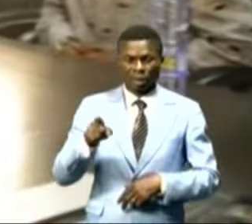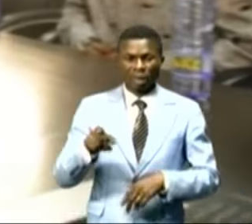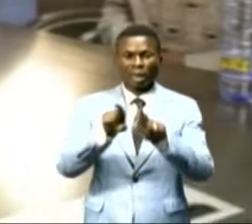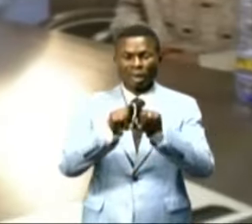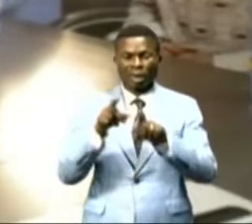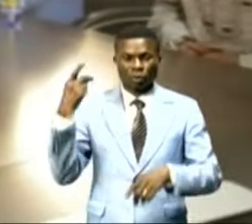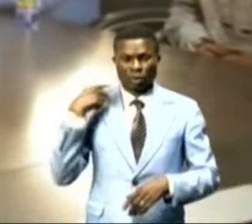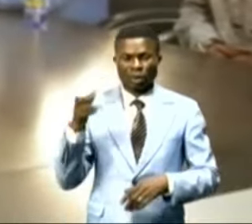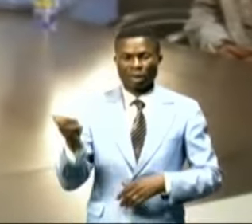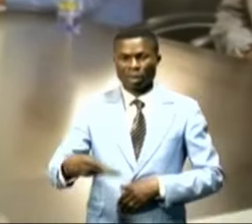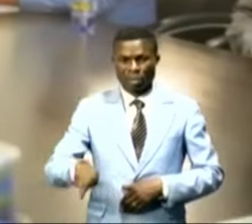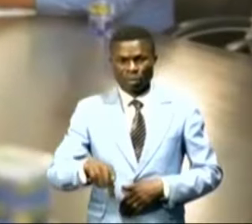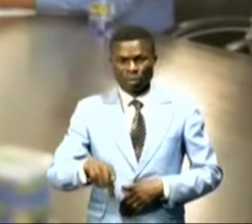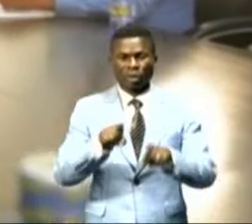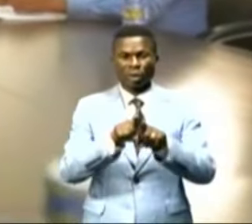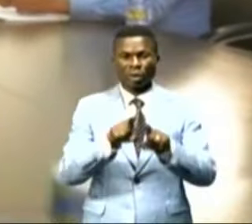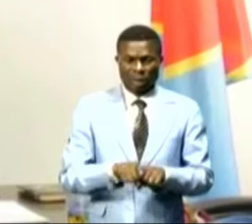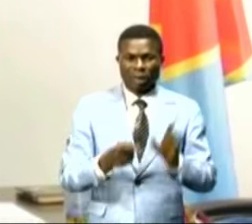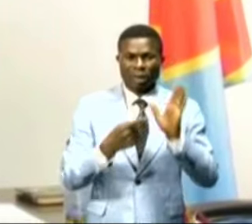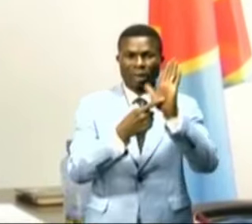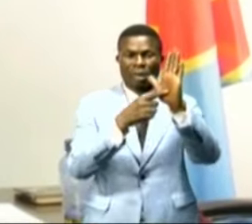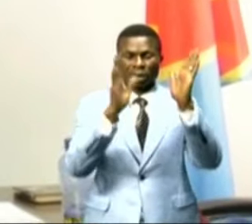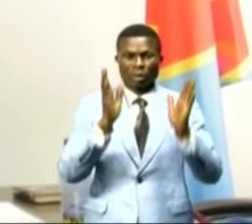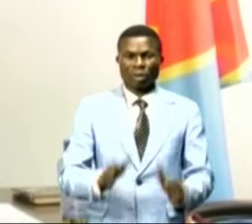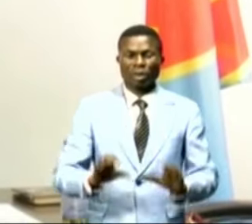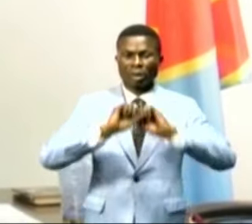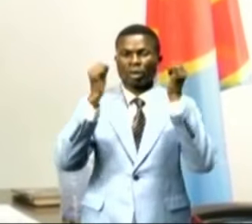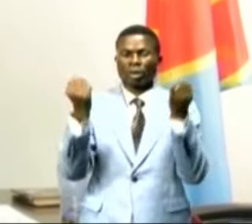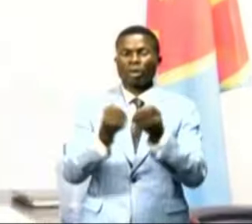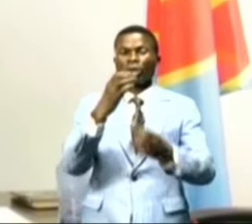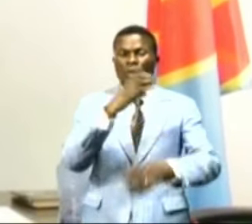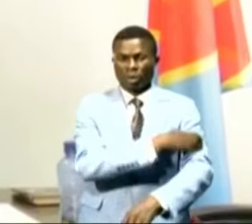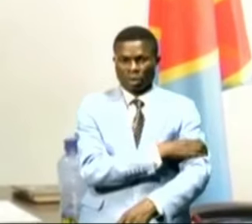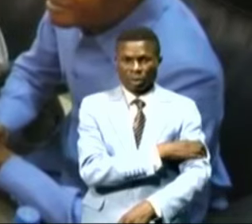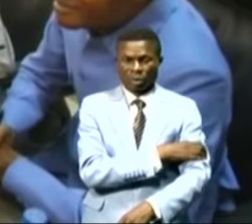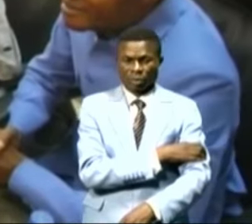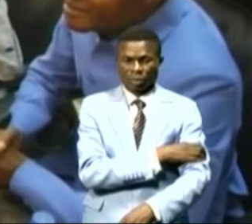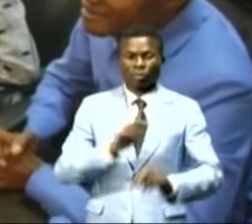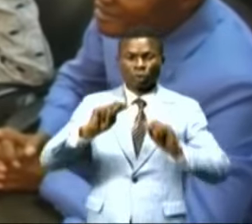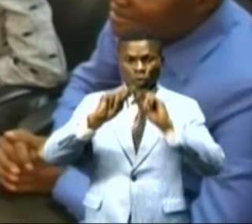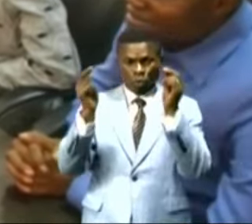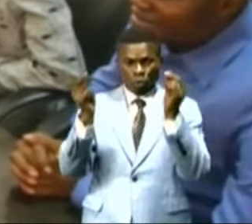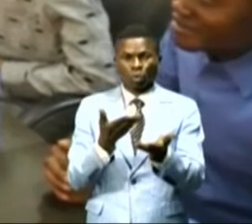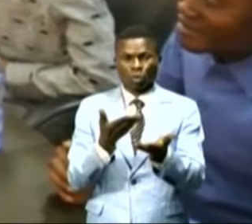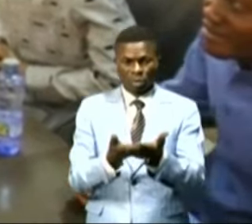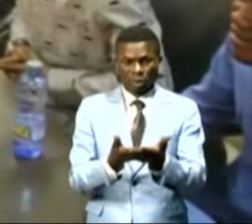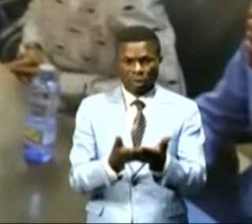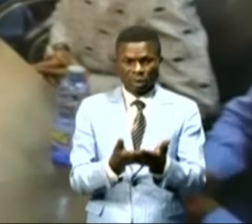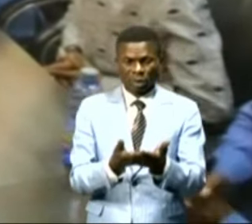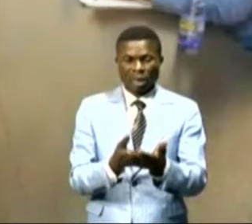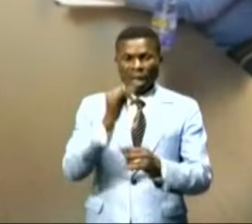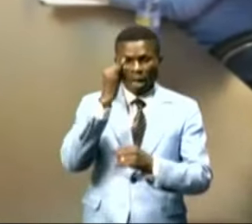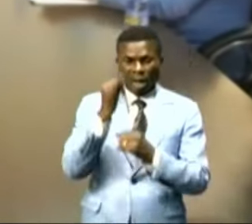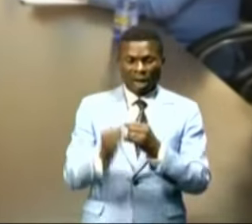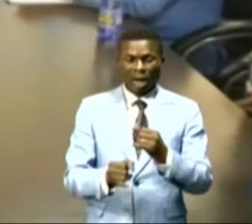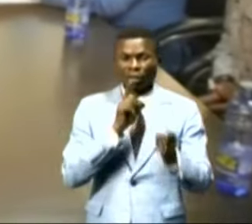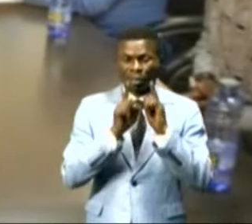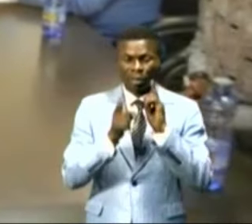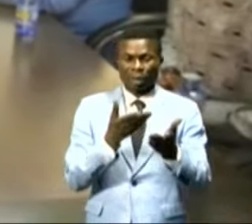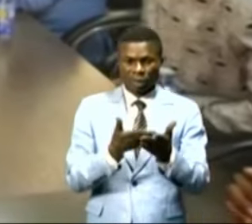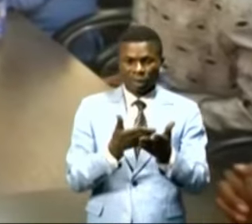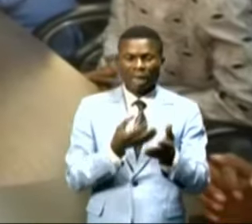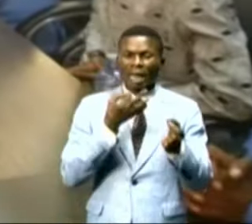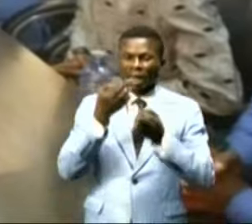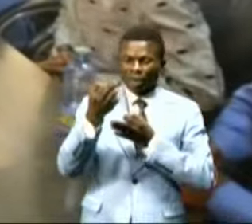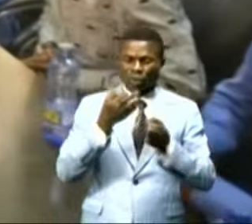provinciaux, ainsi que de représentants de la société civile, cette délégation a, au sortir de l'audience,